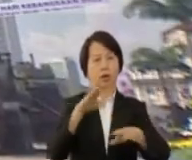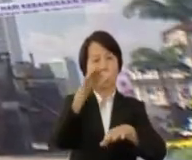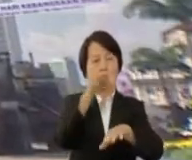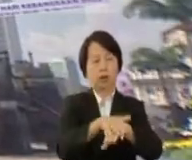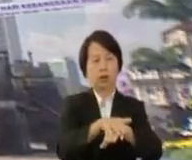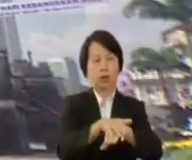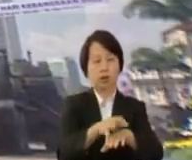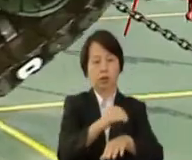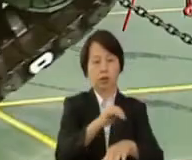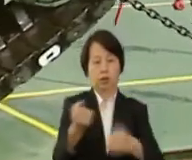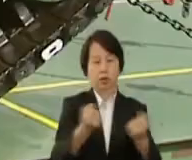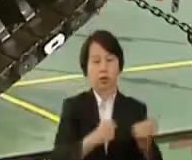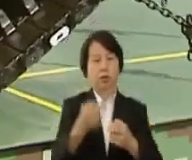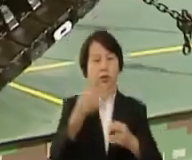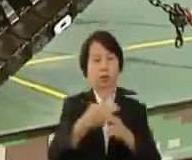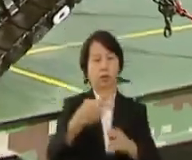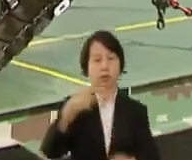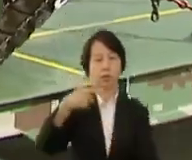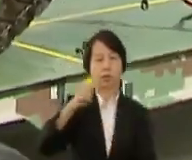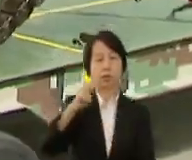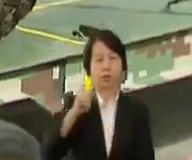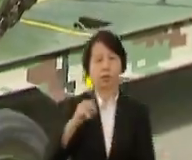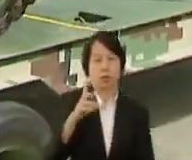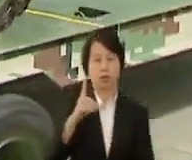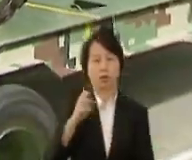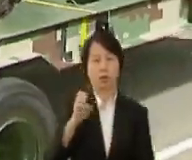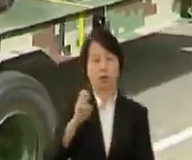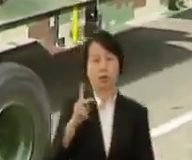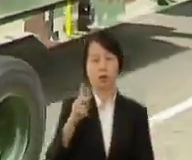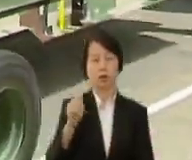kereta kebal pendekar.